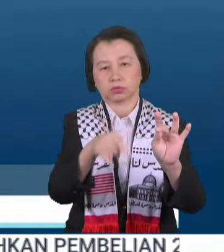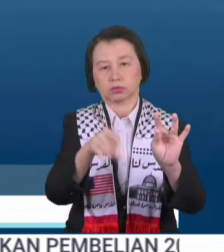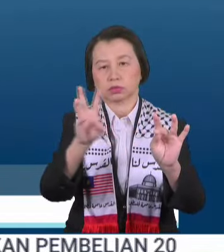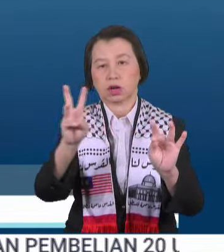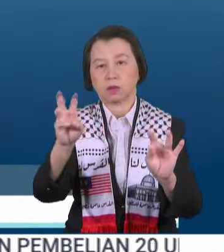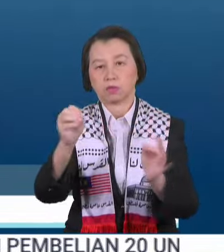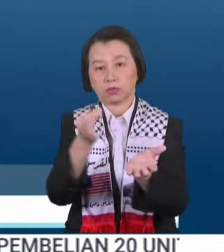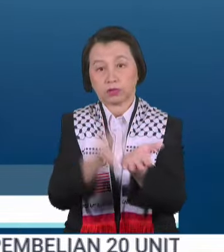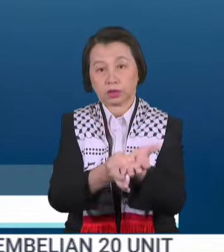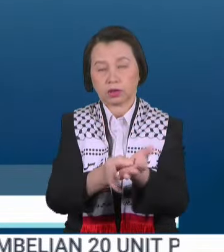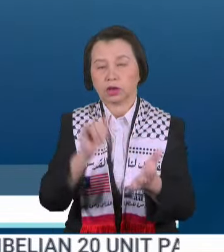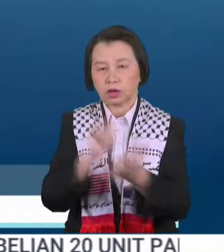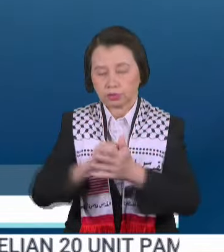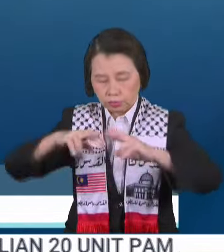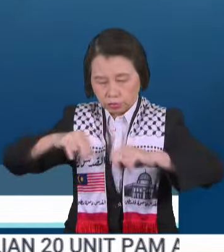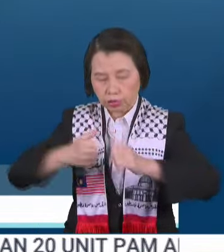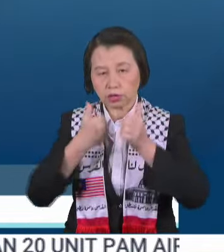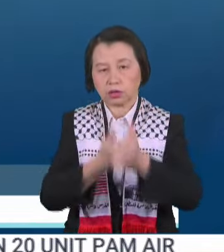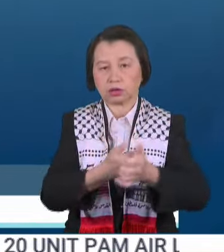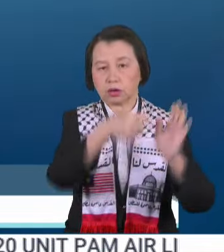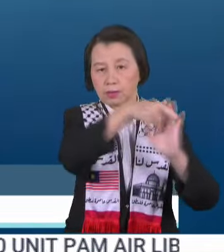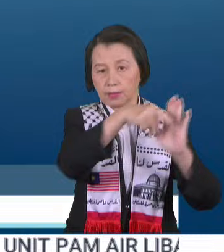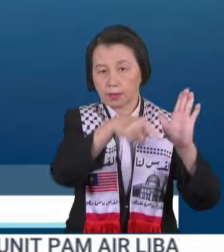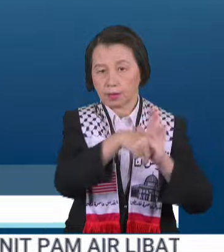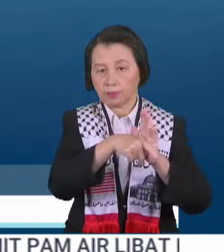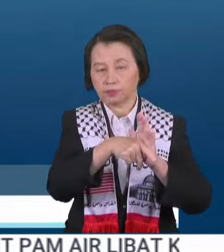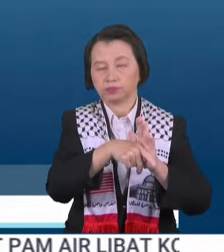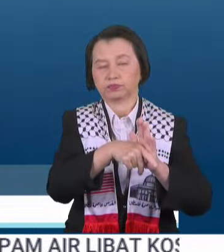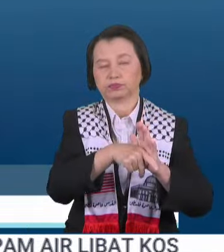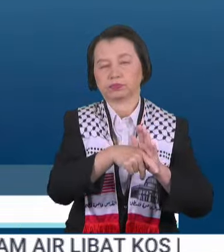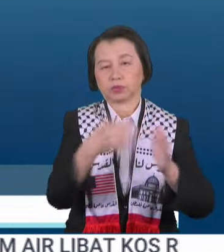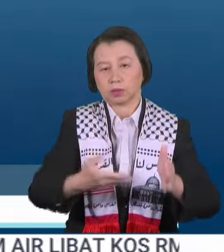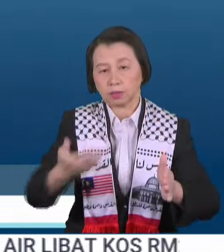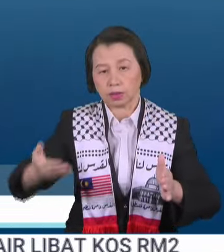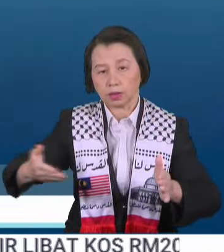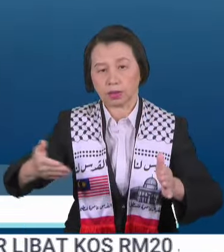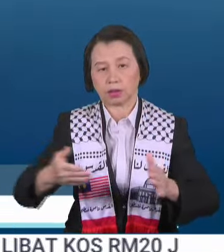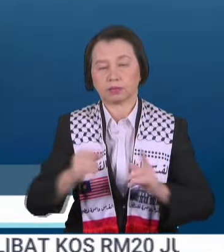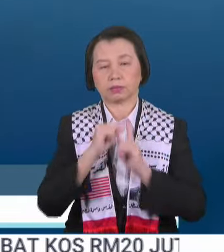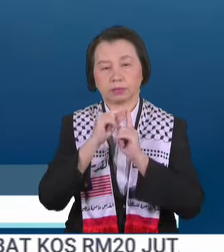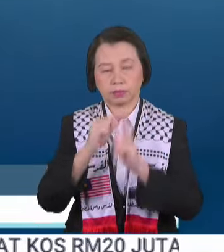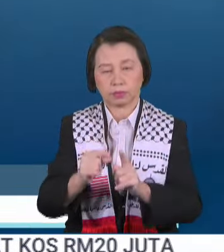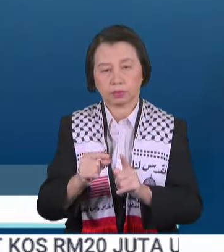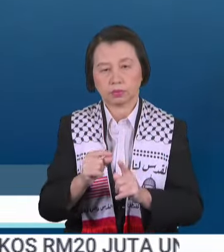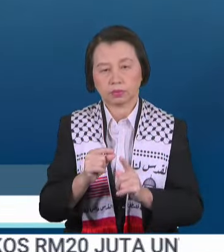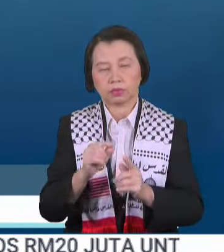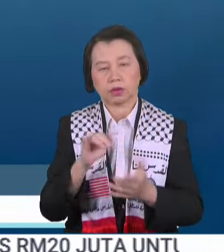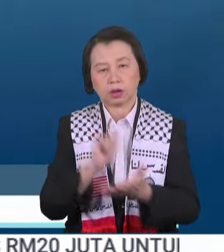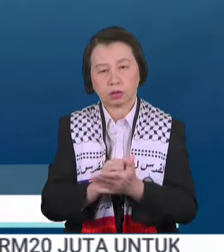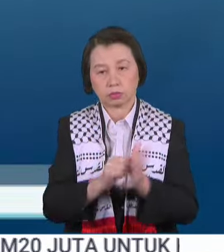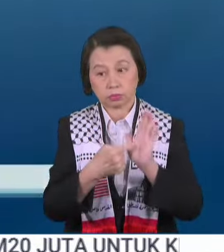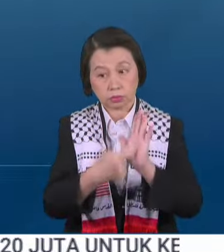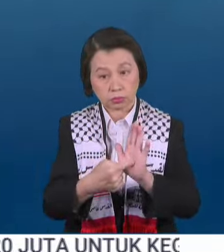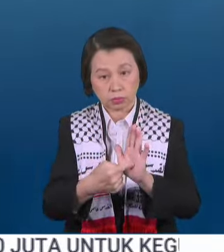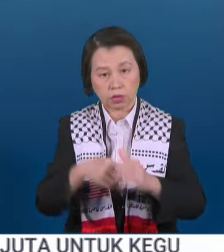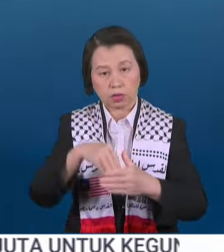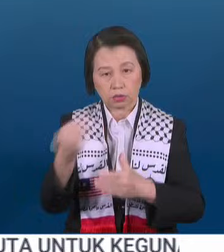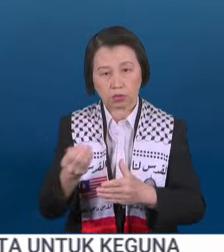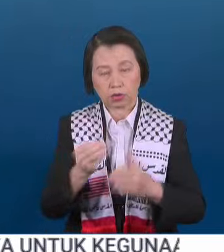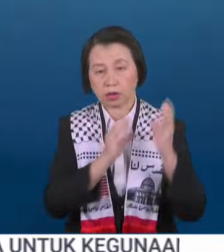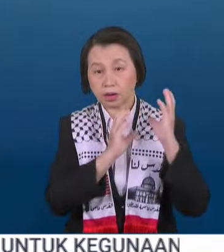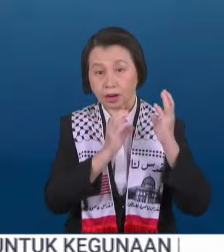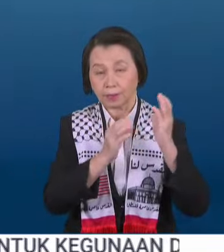RM897.60. Kes itu disiasat di bawah peraturan-peraturan perihal dagangan, larangan penggunaan penyataan, ungkapan atau petunjuk, keluaran